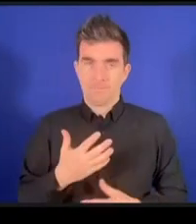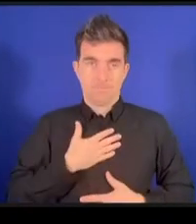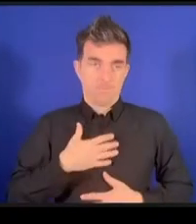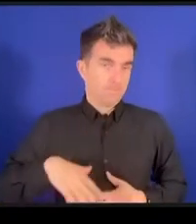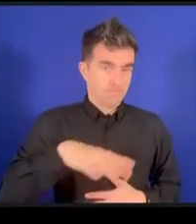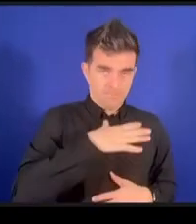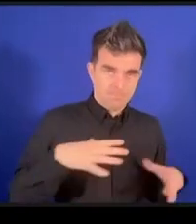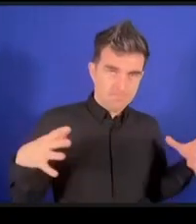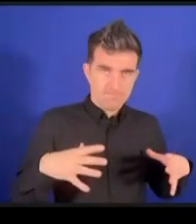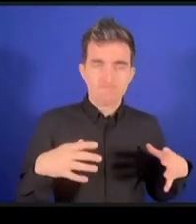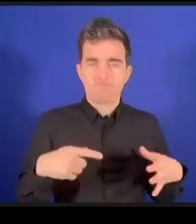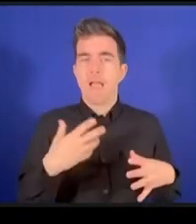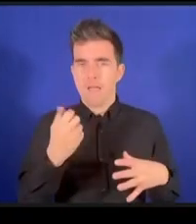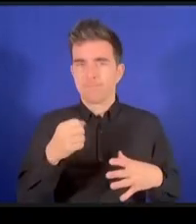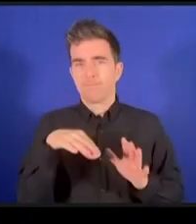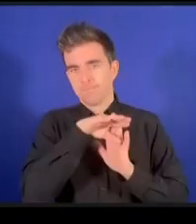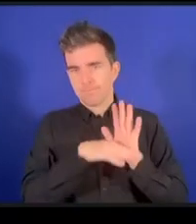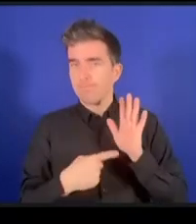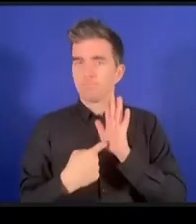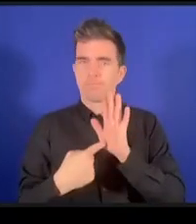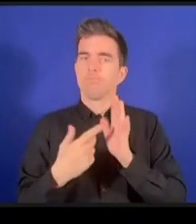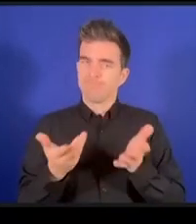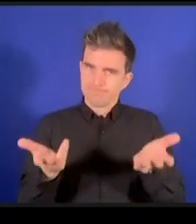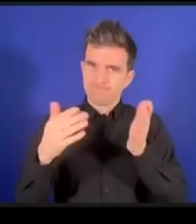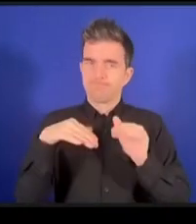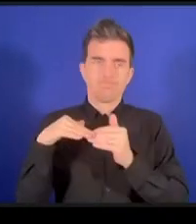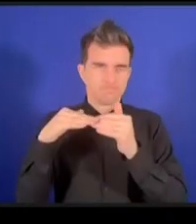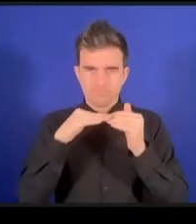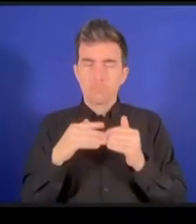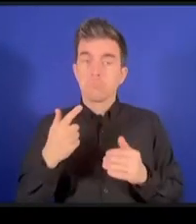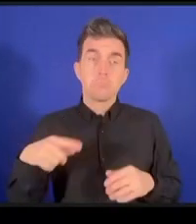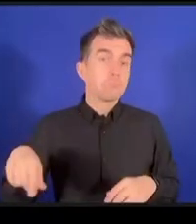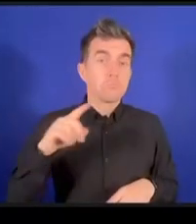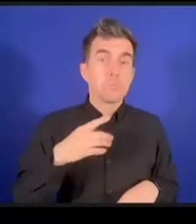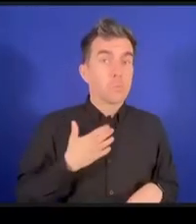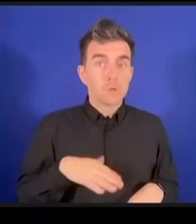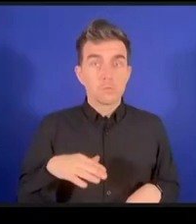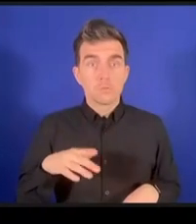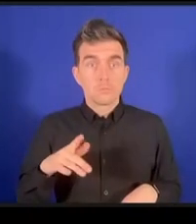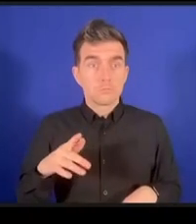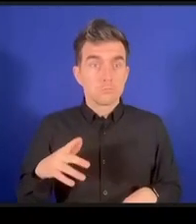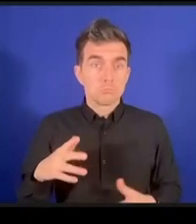стандартам кто-нибудь из зала хотел бы ответить на этот